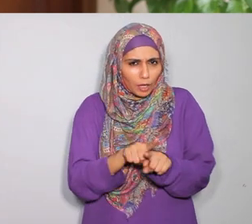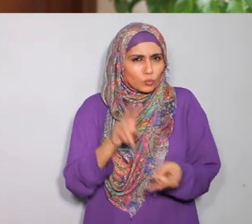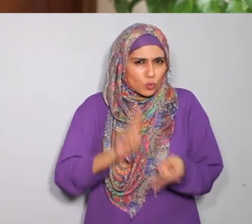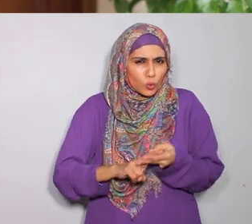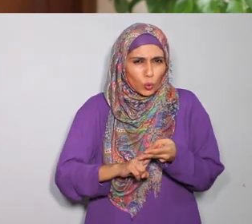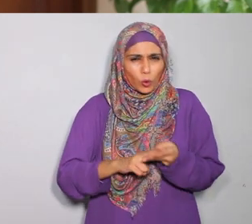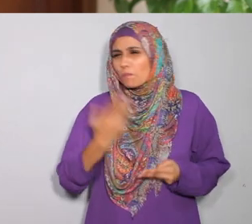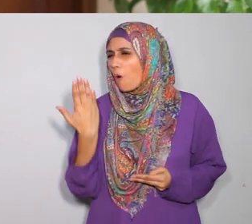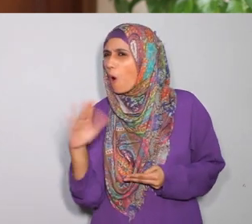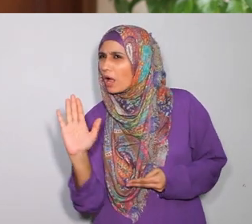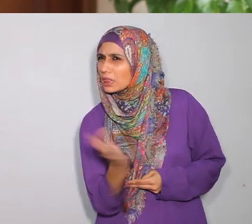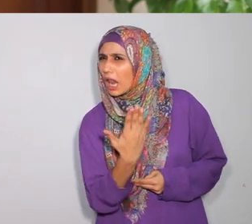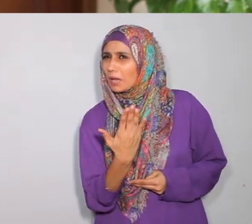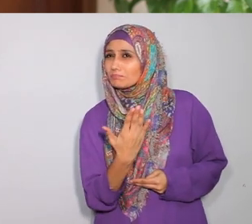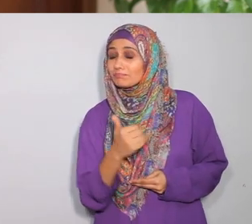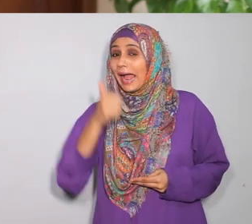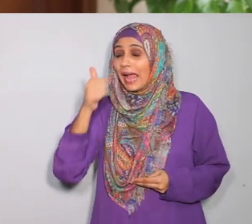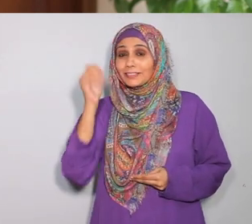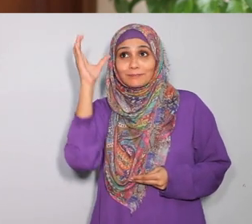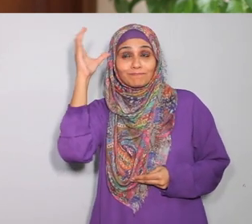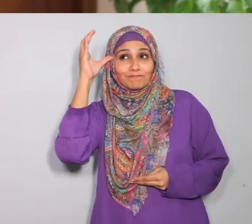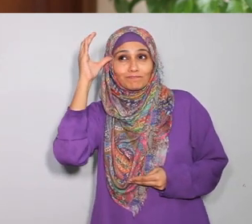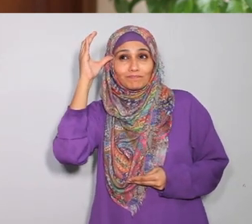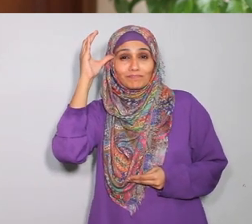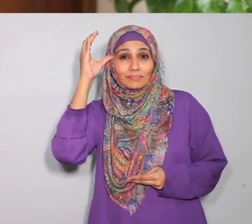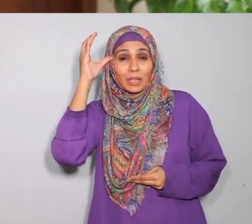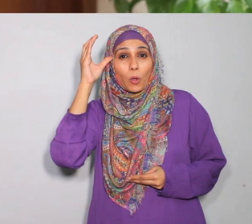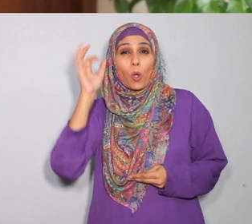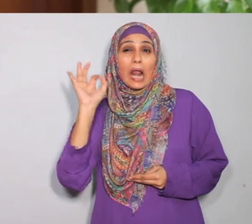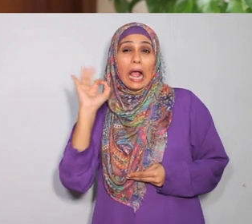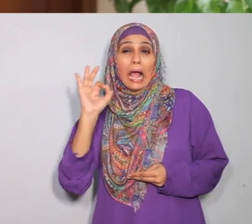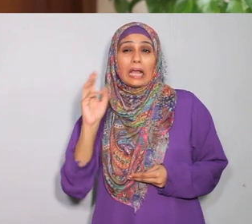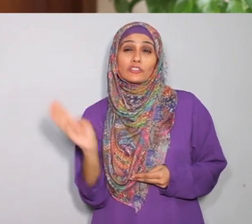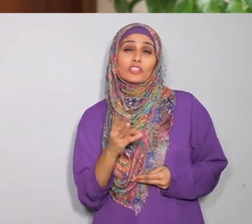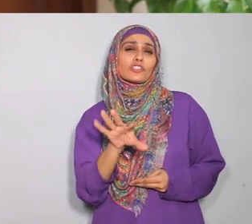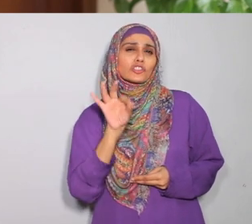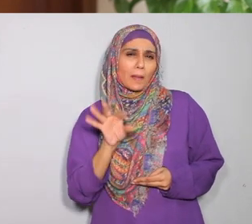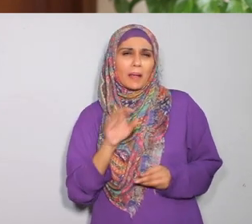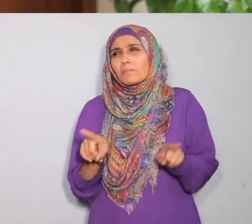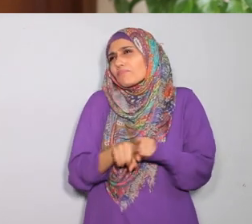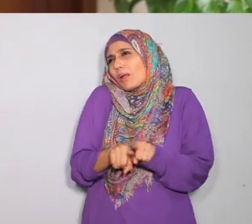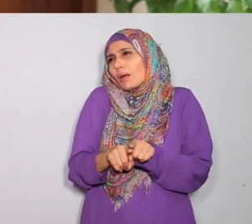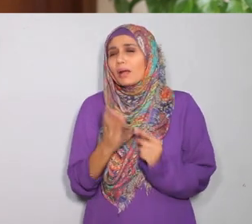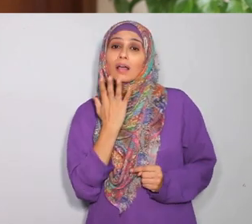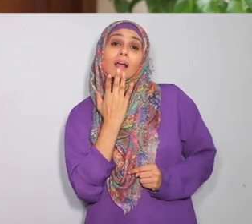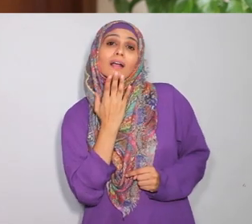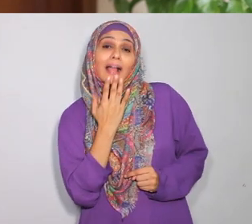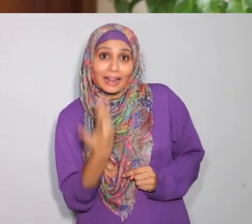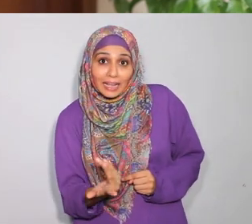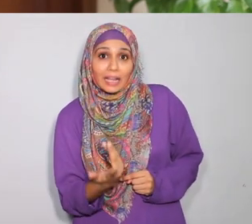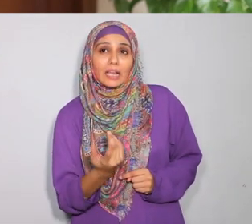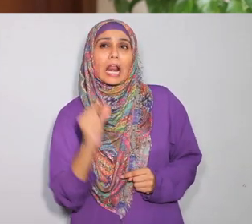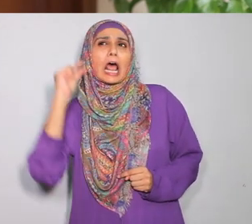मुकेश दिल स्ट्रास और अहम चीज में जमा करता हो डांग अल्फा लाल